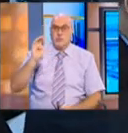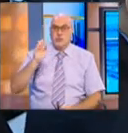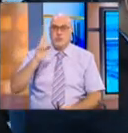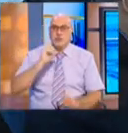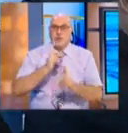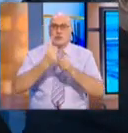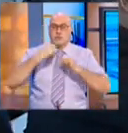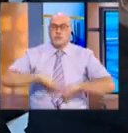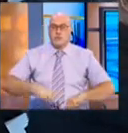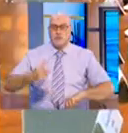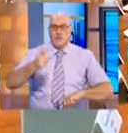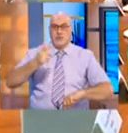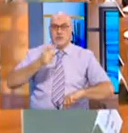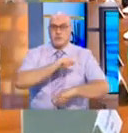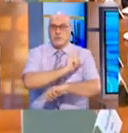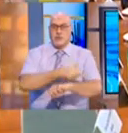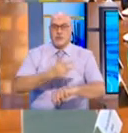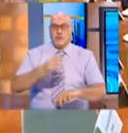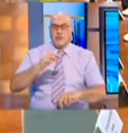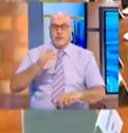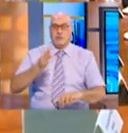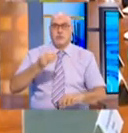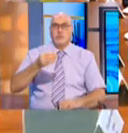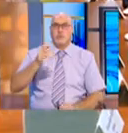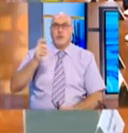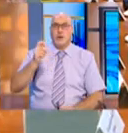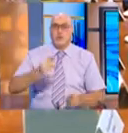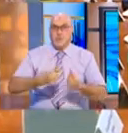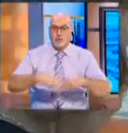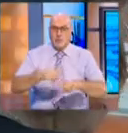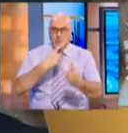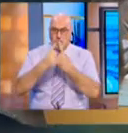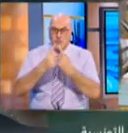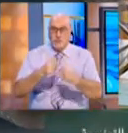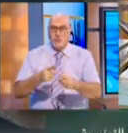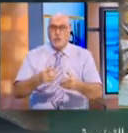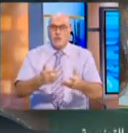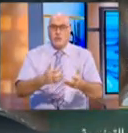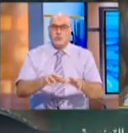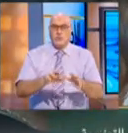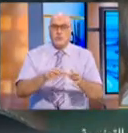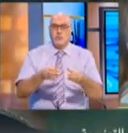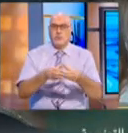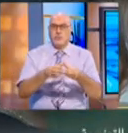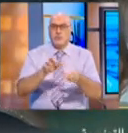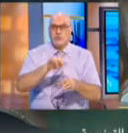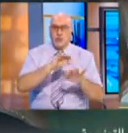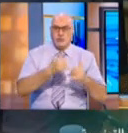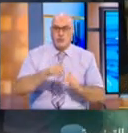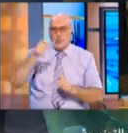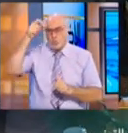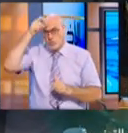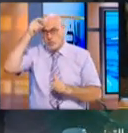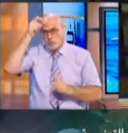طرف وزير الطاقة والمناجم محمد عرقاب، اللقاء الذي ينعقد في إطار انعقاد اللجنة المشتركة التونسية الجزائرية